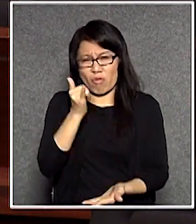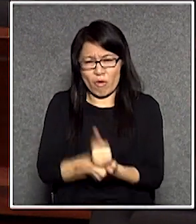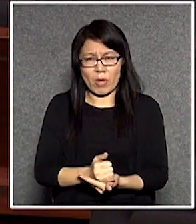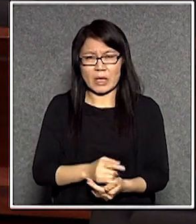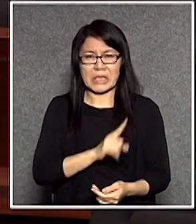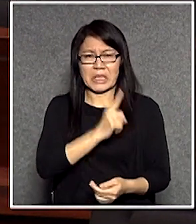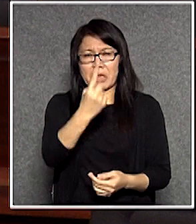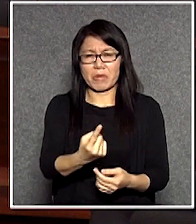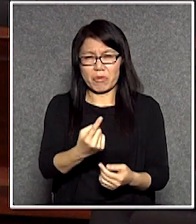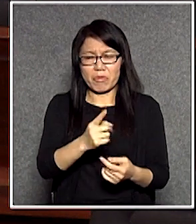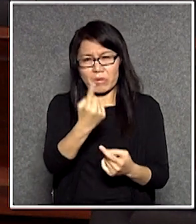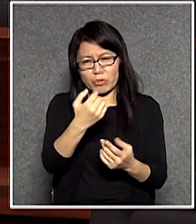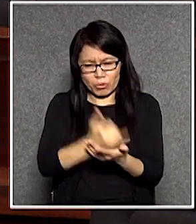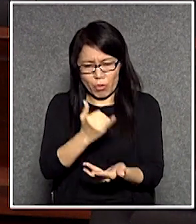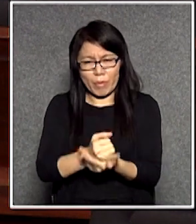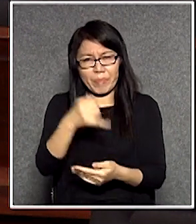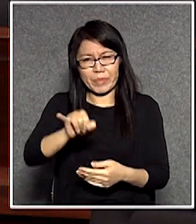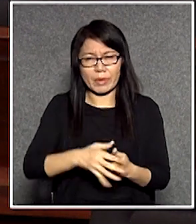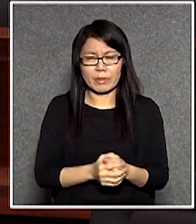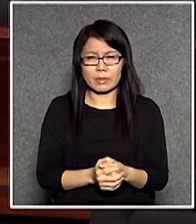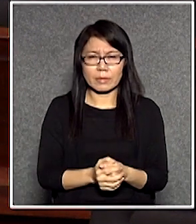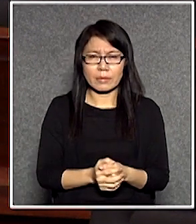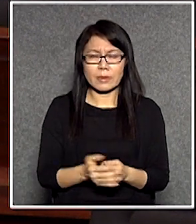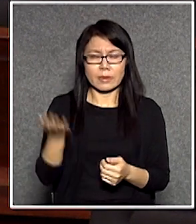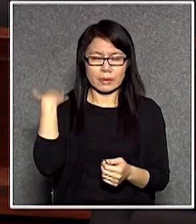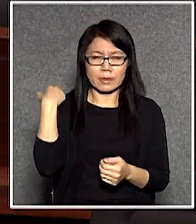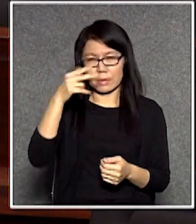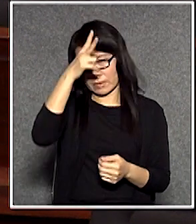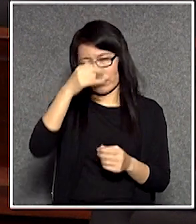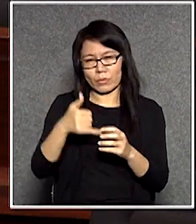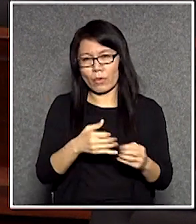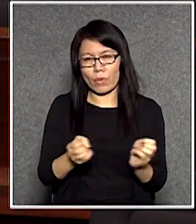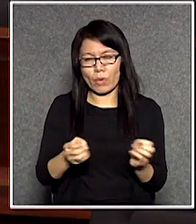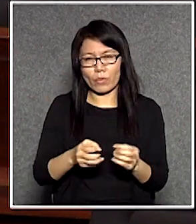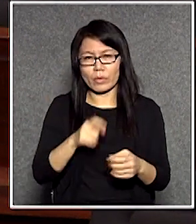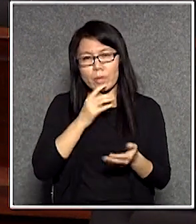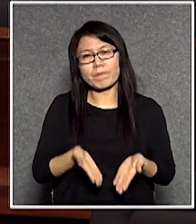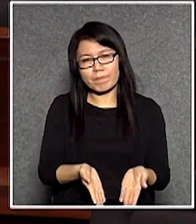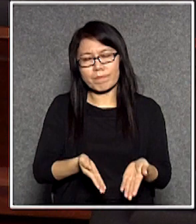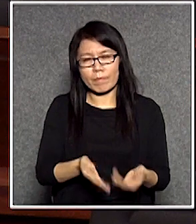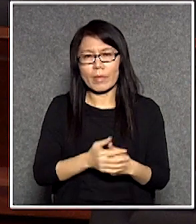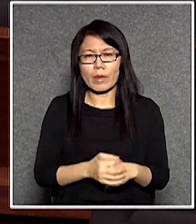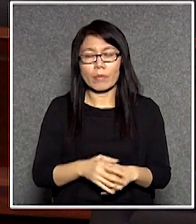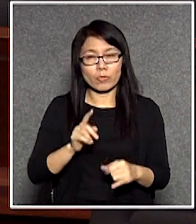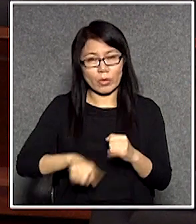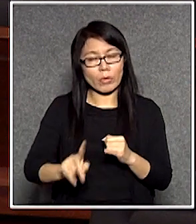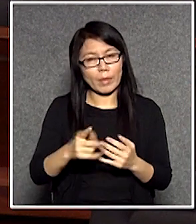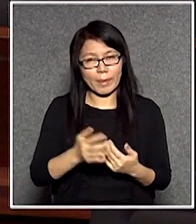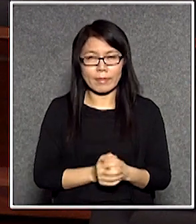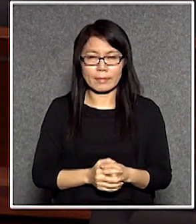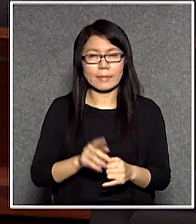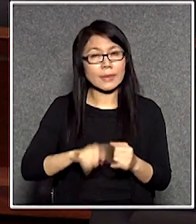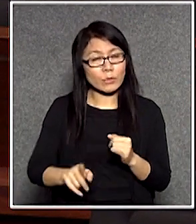在這裡。所以呢，以前呢政府呢對拉布是不斷地退讓的，得到是什麼？得到的是什麼？